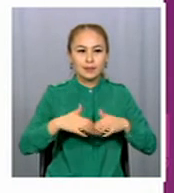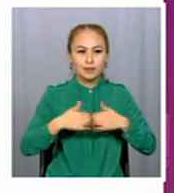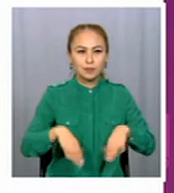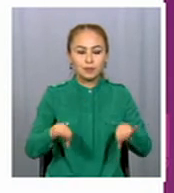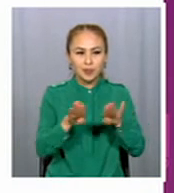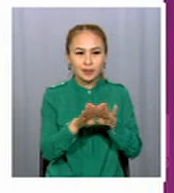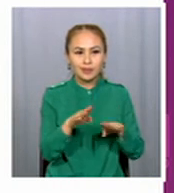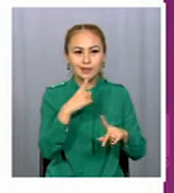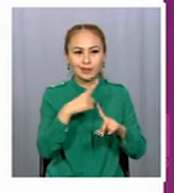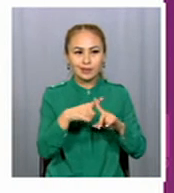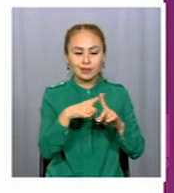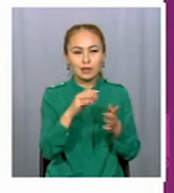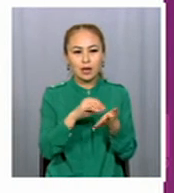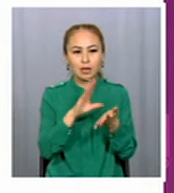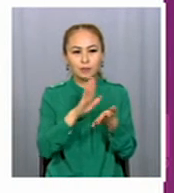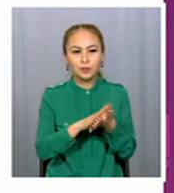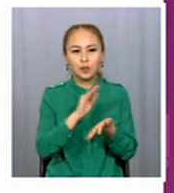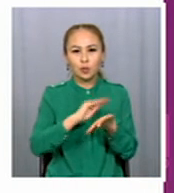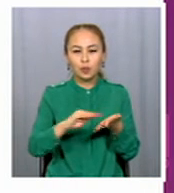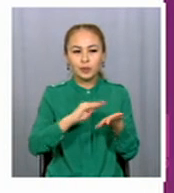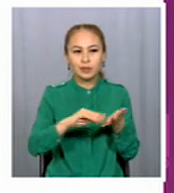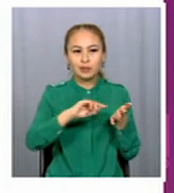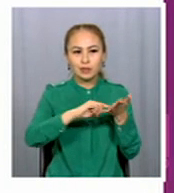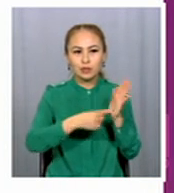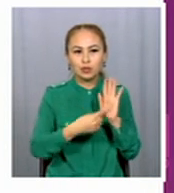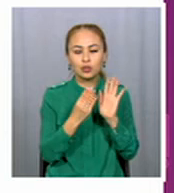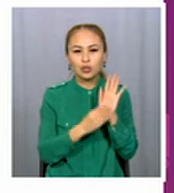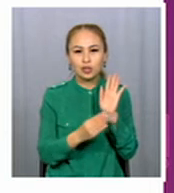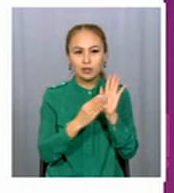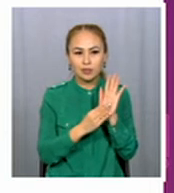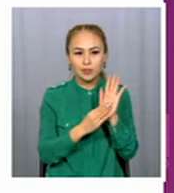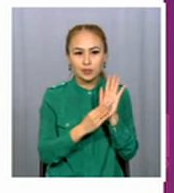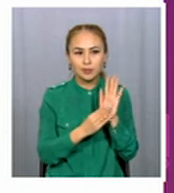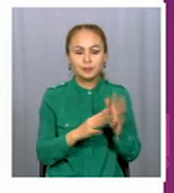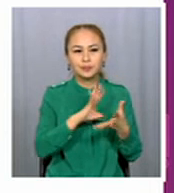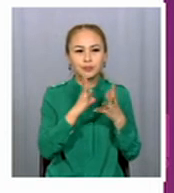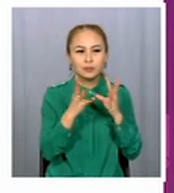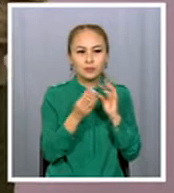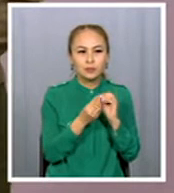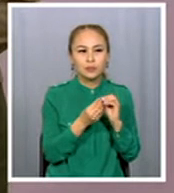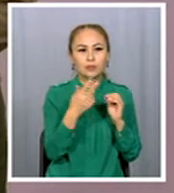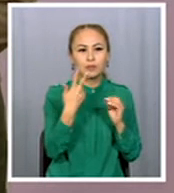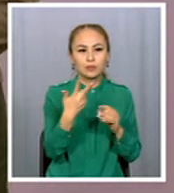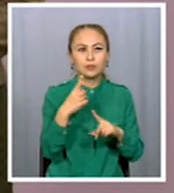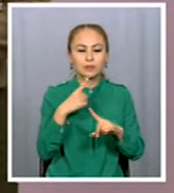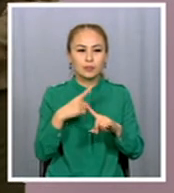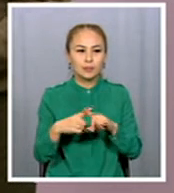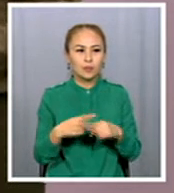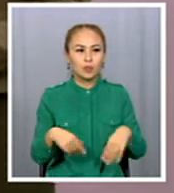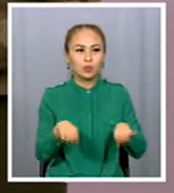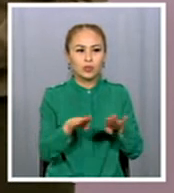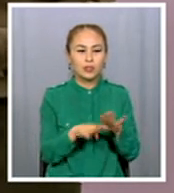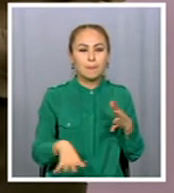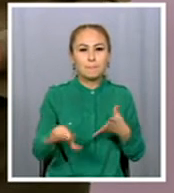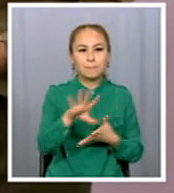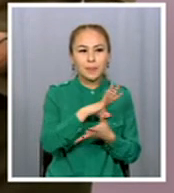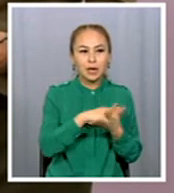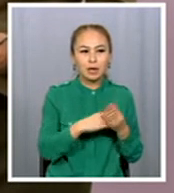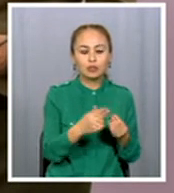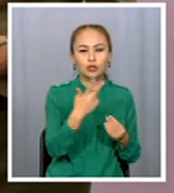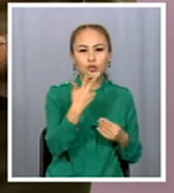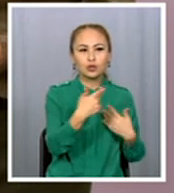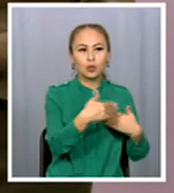X әрпінің көбейтіндісі түрінде жазамыз, яғни 3x. Осы барлық 3